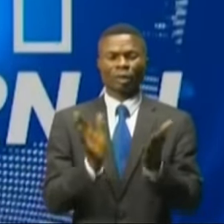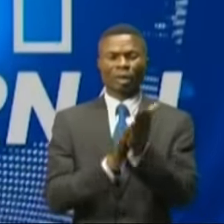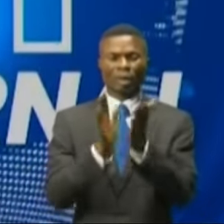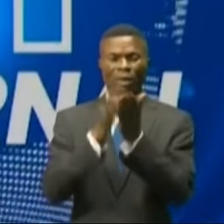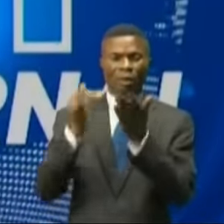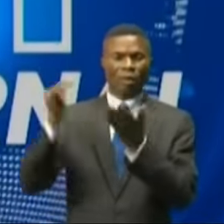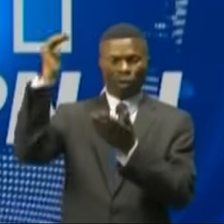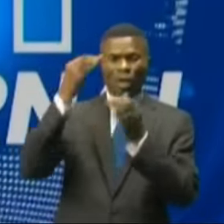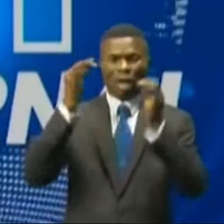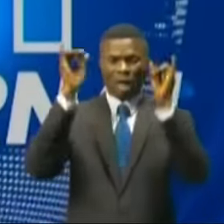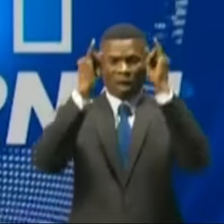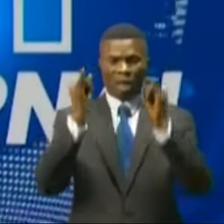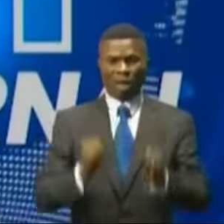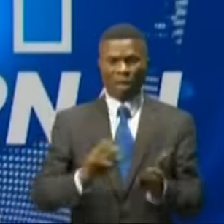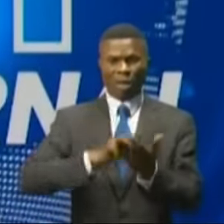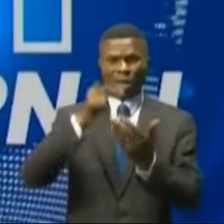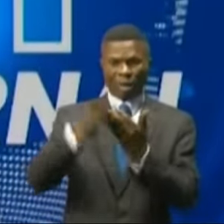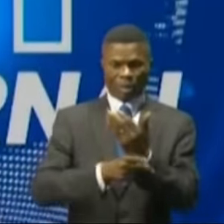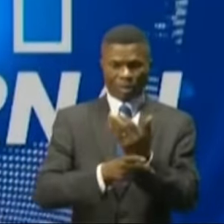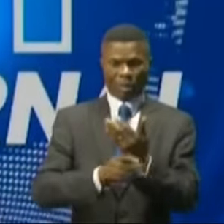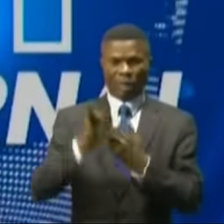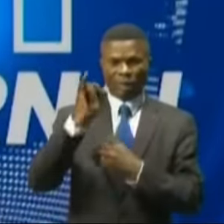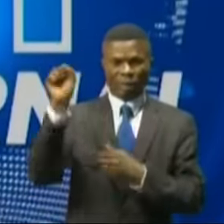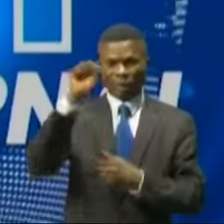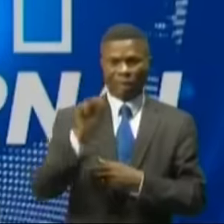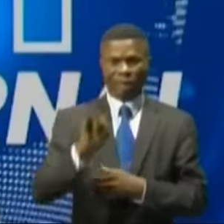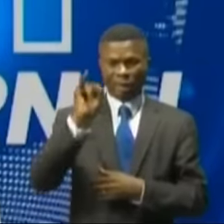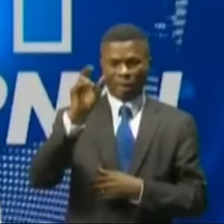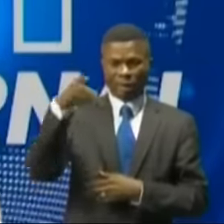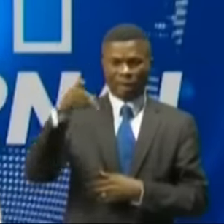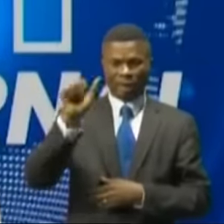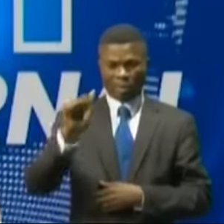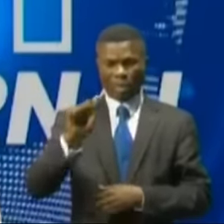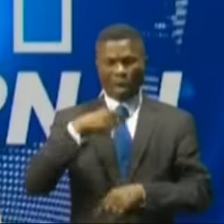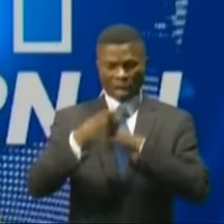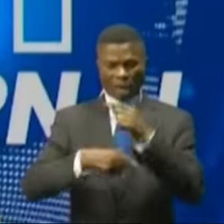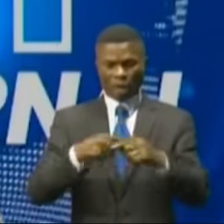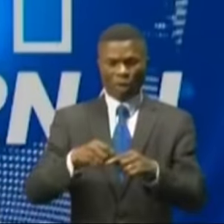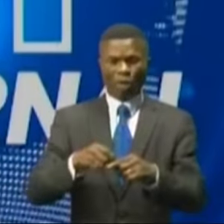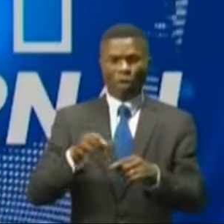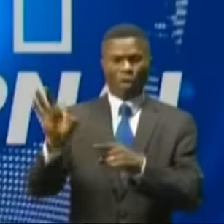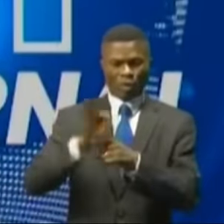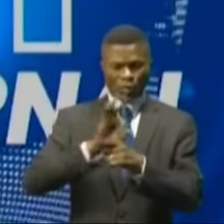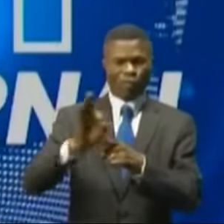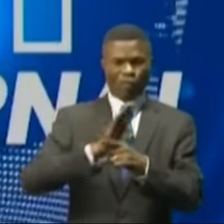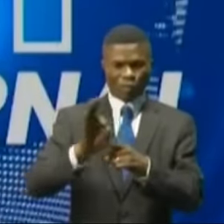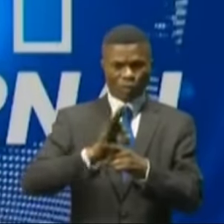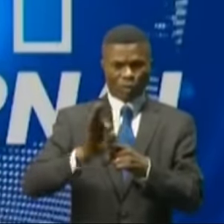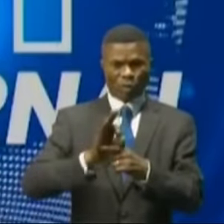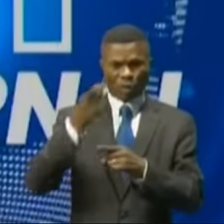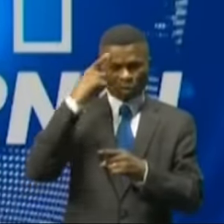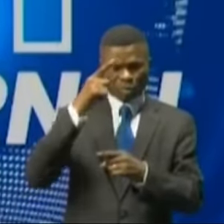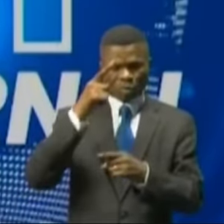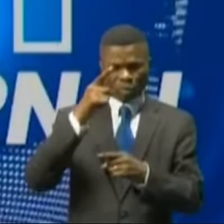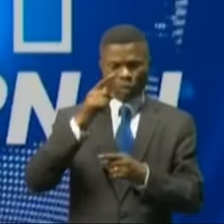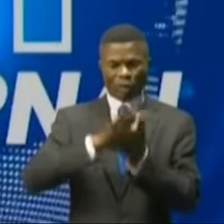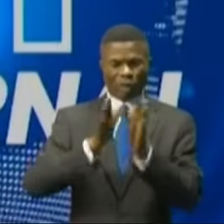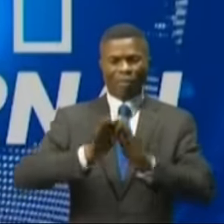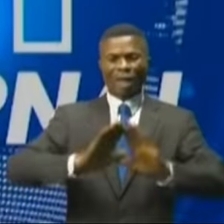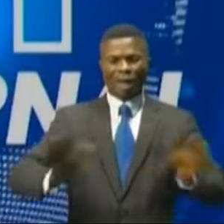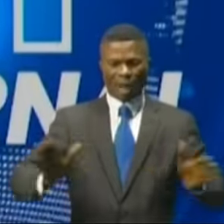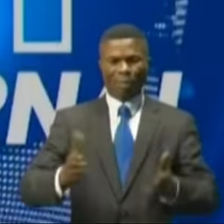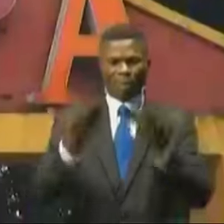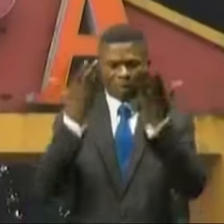supérieur d'informatique, programmation et analyse, ISIPA, qui vient de lancer cette série de formations pour mieux outiller ses